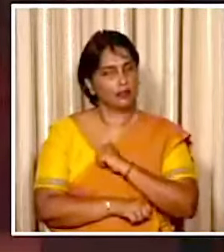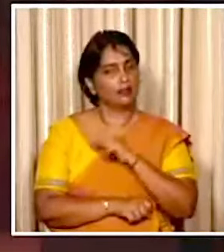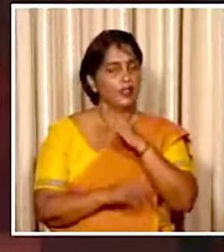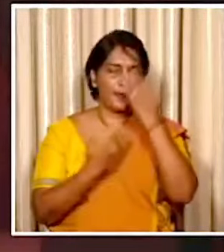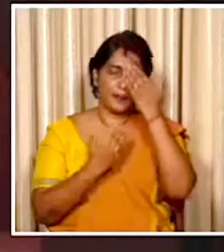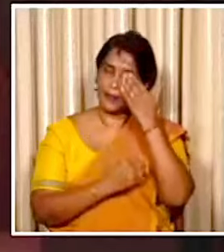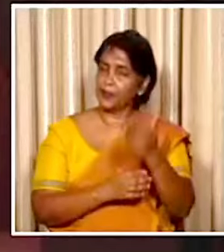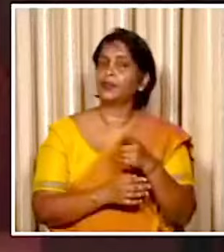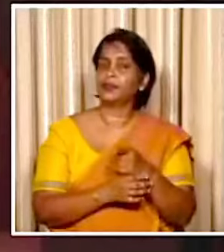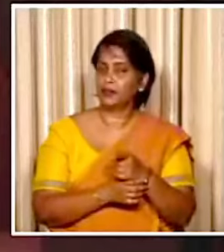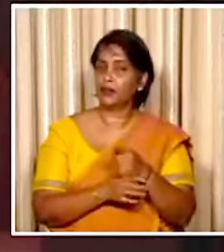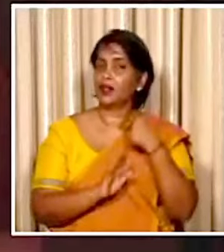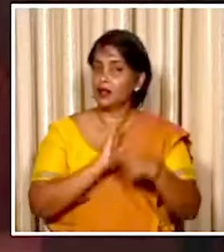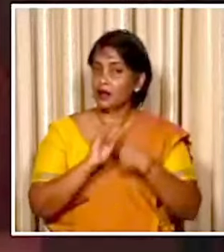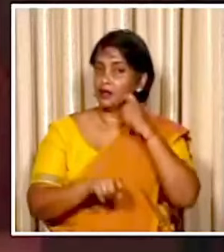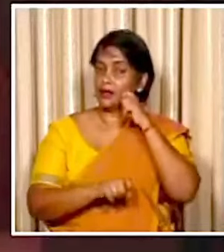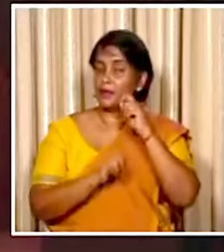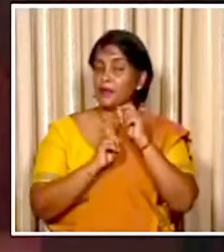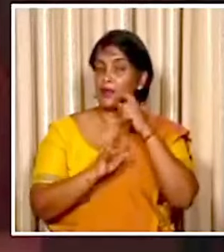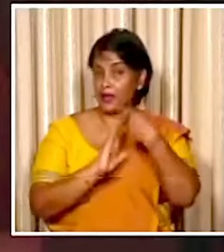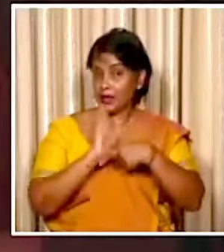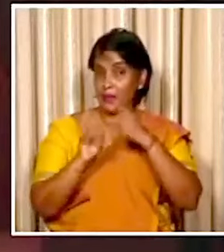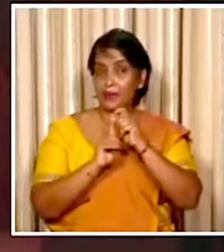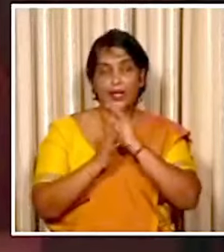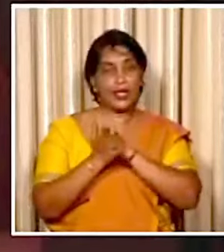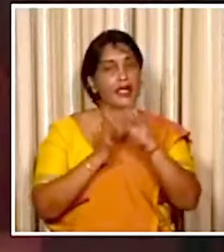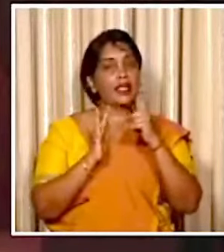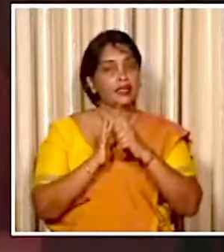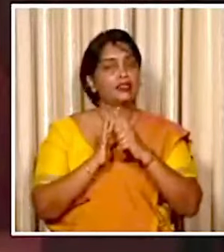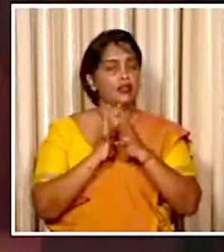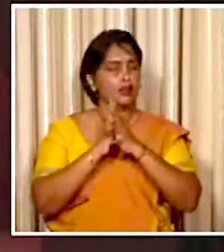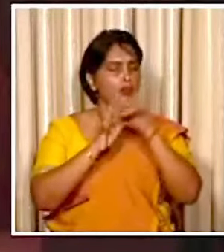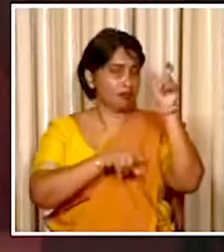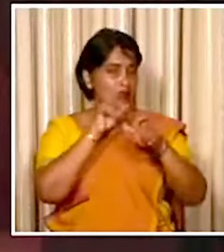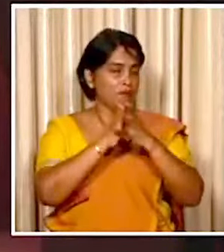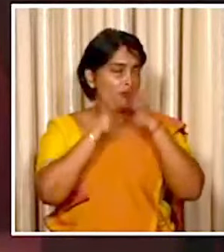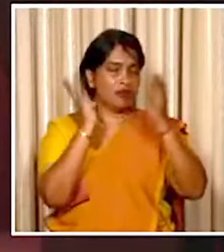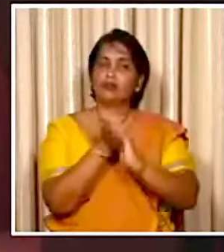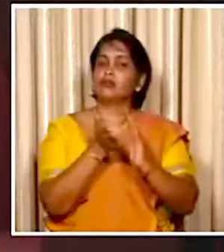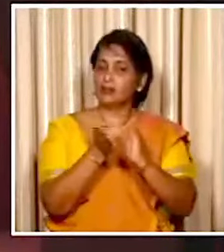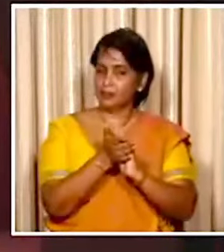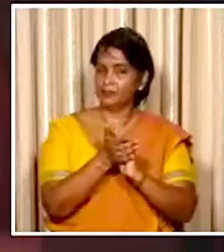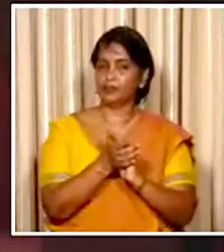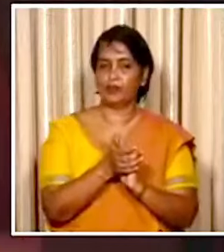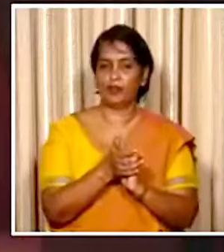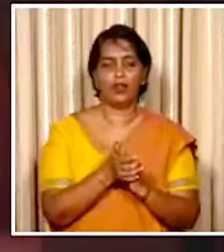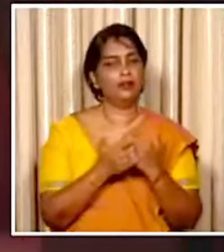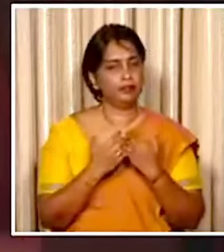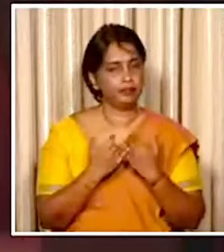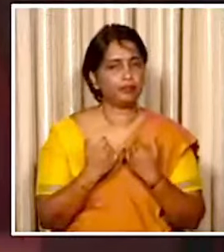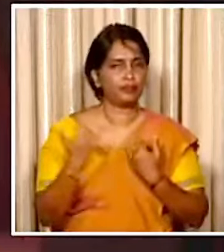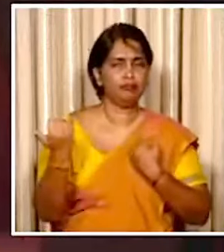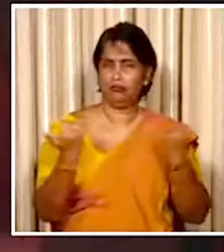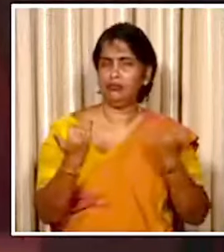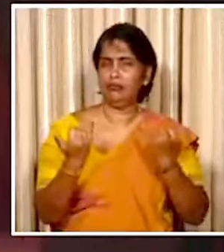කරුණා කරලා මේ රටේ මහජන සෞඛ්‍ය පරීක්ෂකවරු අතිවිශිෂ්ට සේවාවක් කරන්නේ අනිත් එක මේ අපිටත් චෝදනාවක්